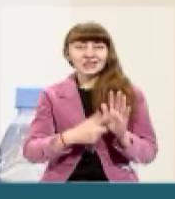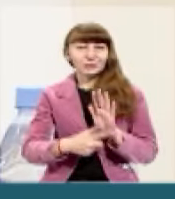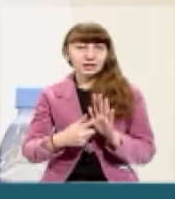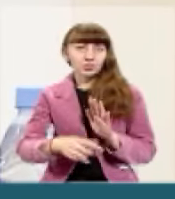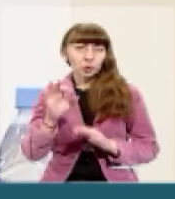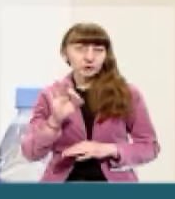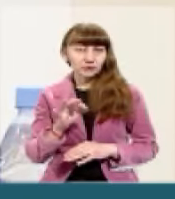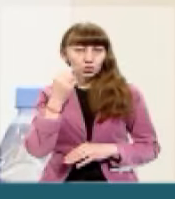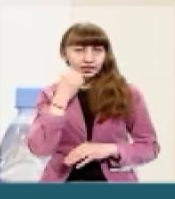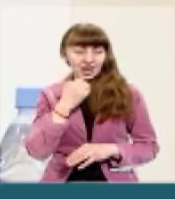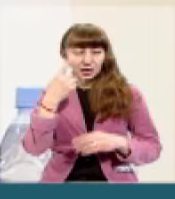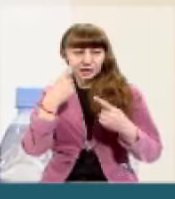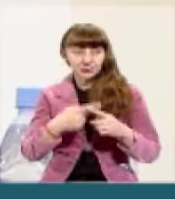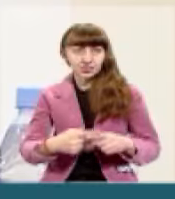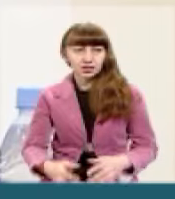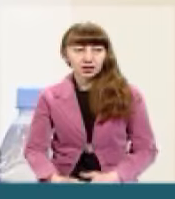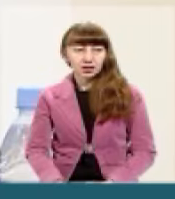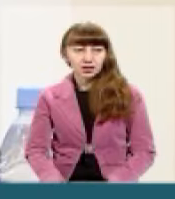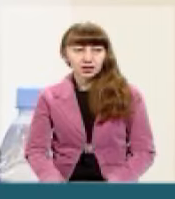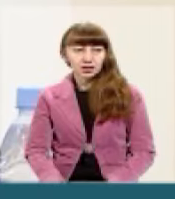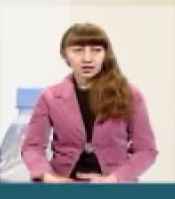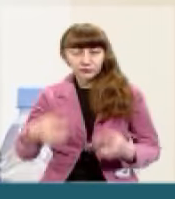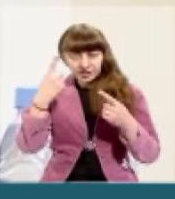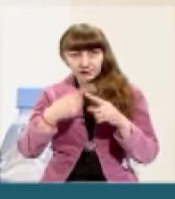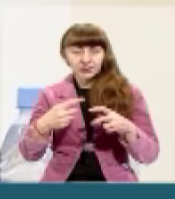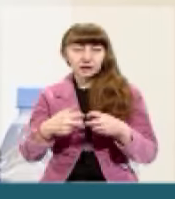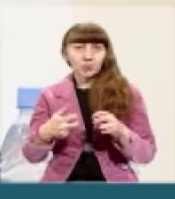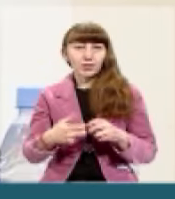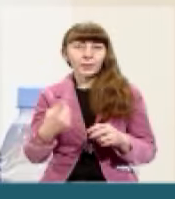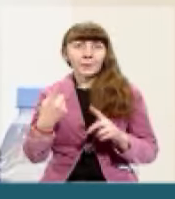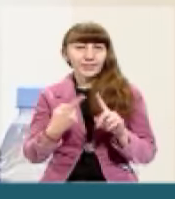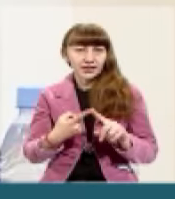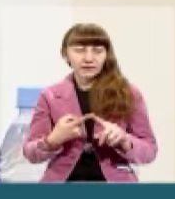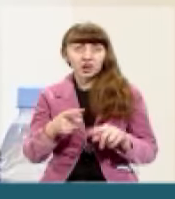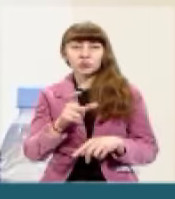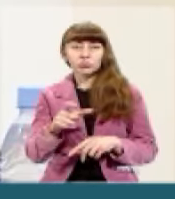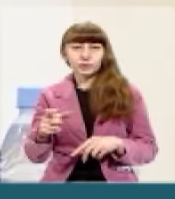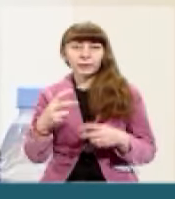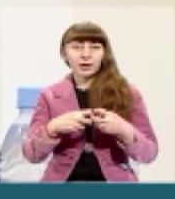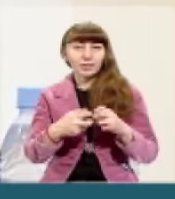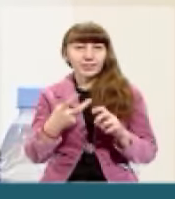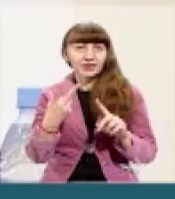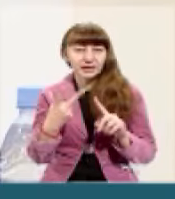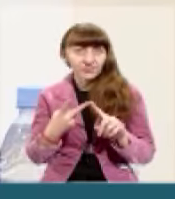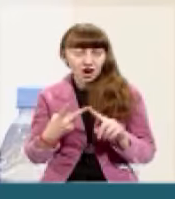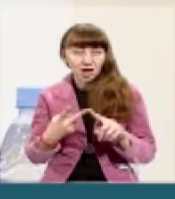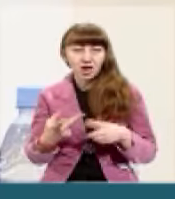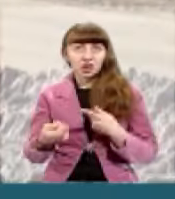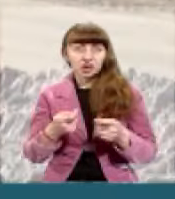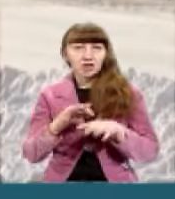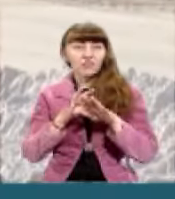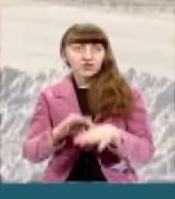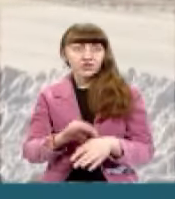Ну, я вам что говорю, я вам одно говорю, вы мне второе. У вас с техникой проблема, раз. С людьми проблема, два. Организации вывоза мусора,